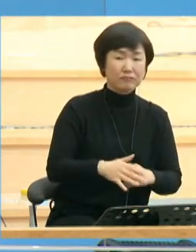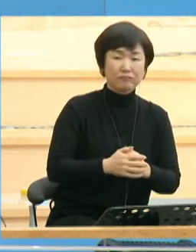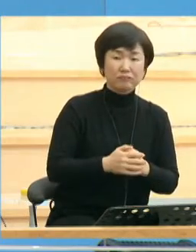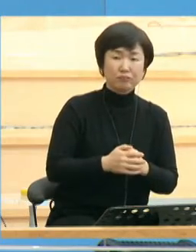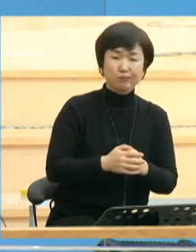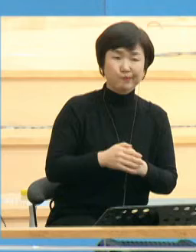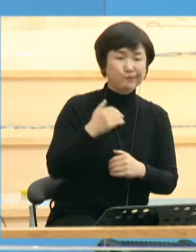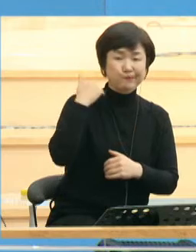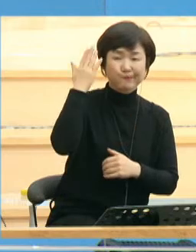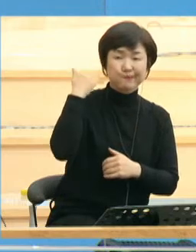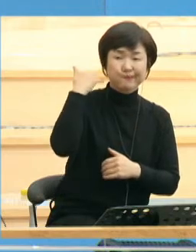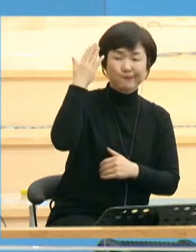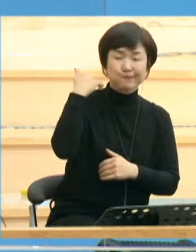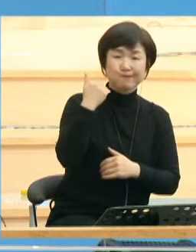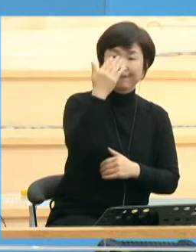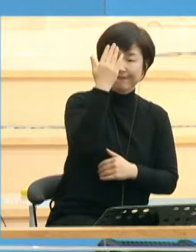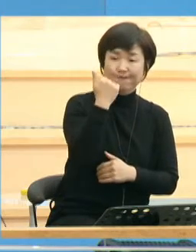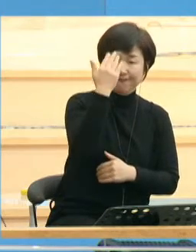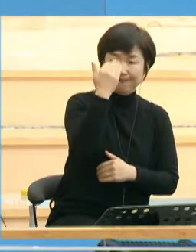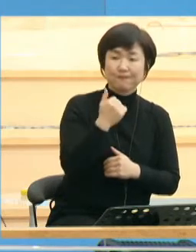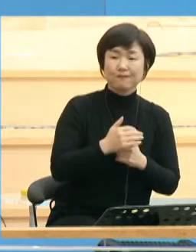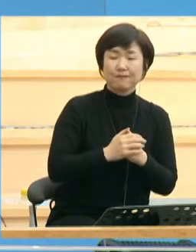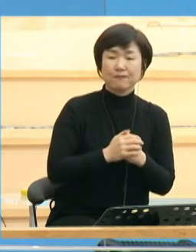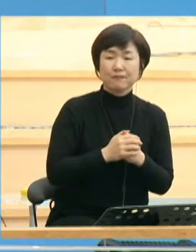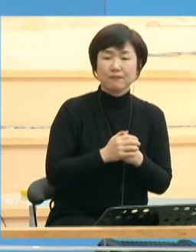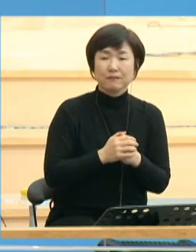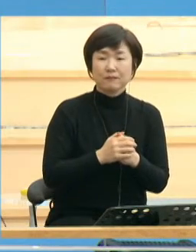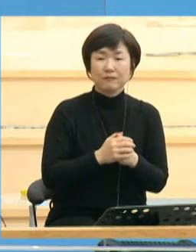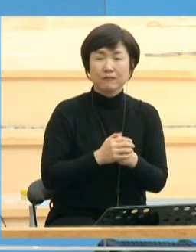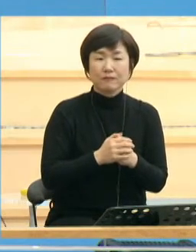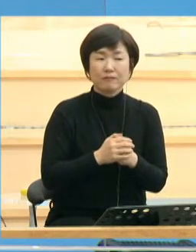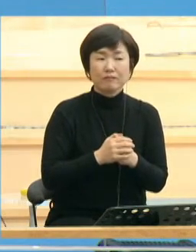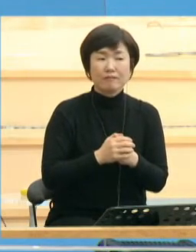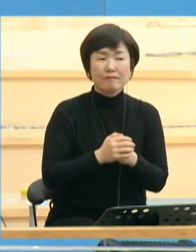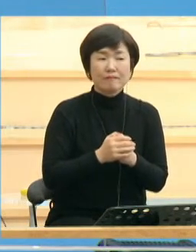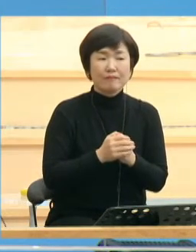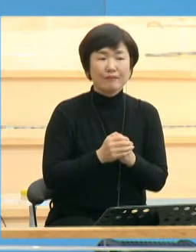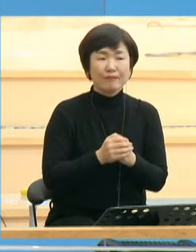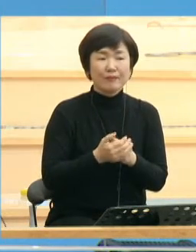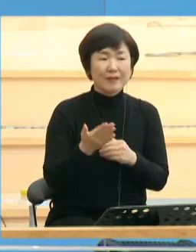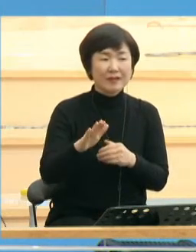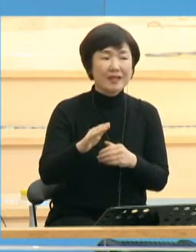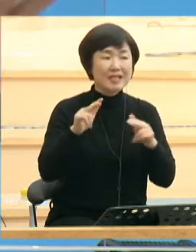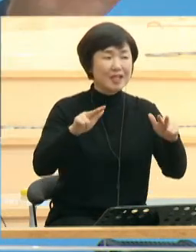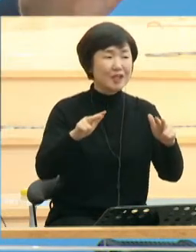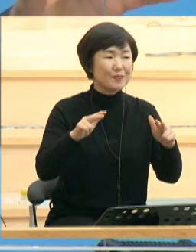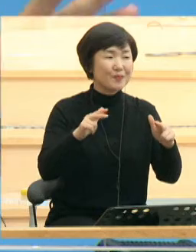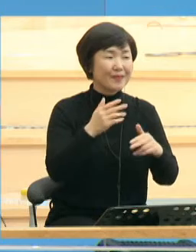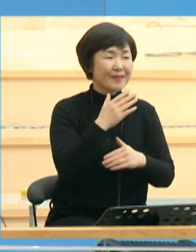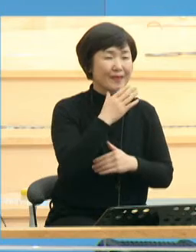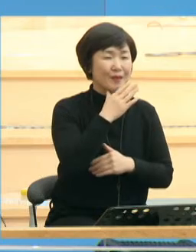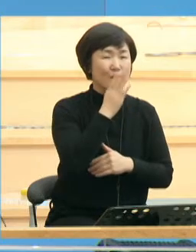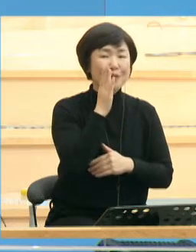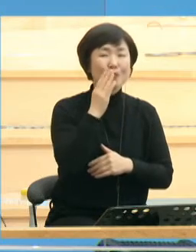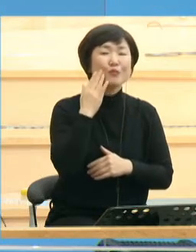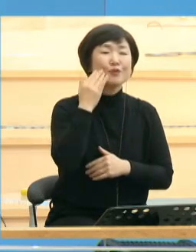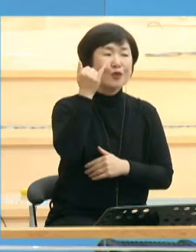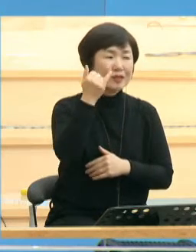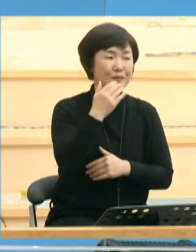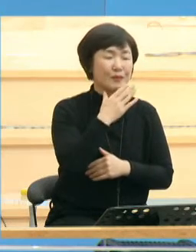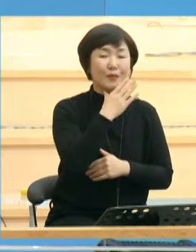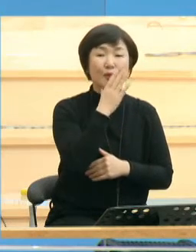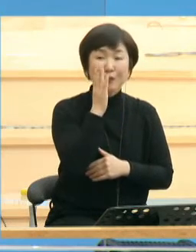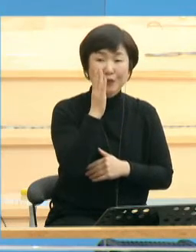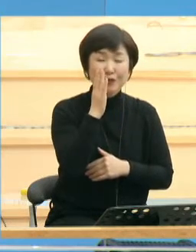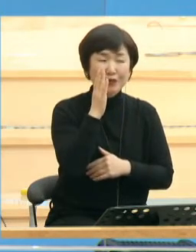납 된거죠 나 돼 한데 러분 우리 어른들이 지금 이 자리에도 부모 세대들이 좀 있습니다만 부모